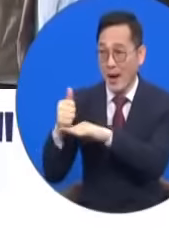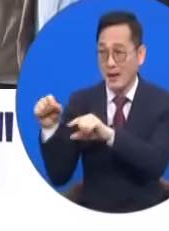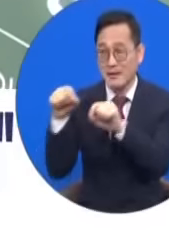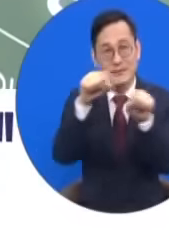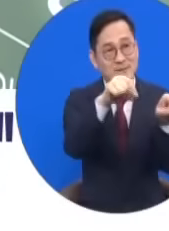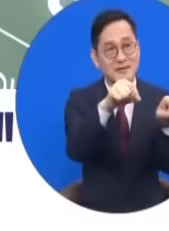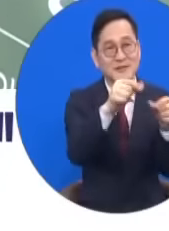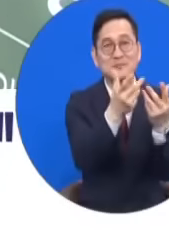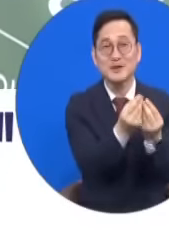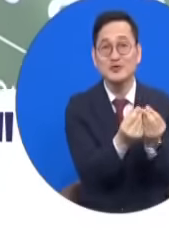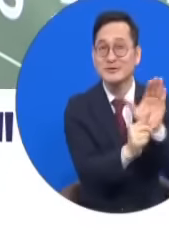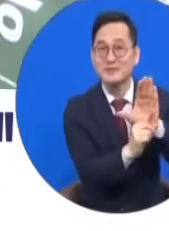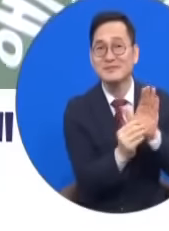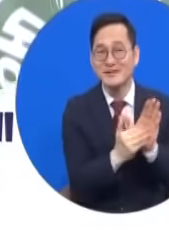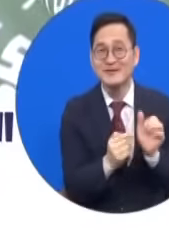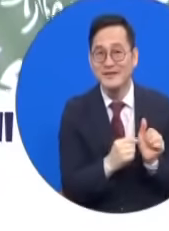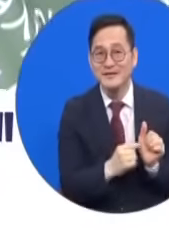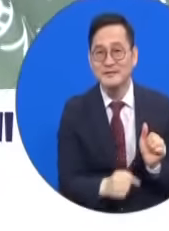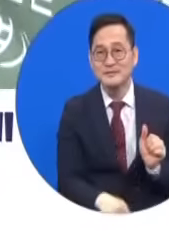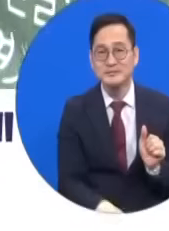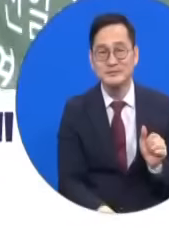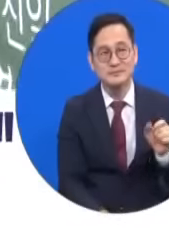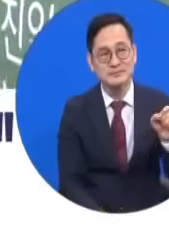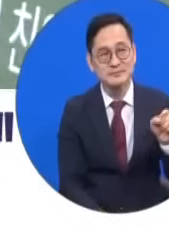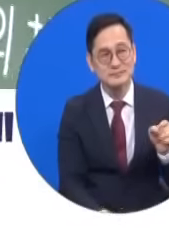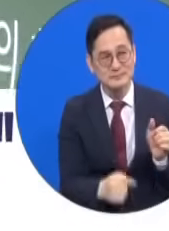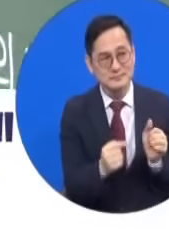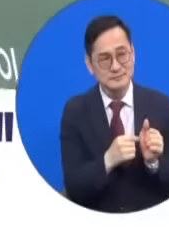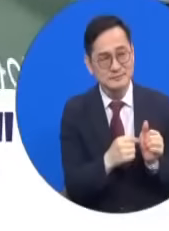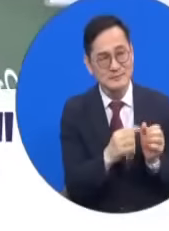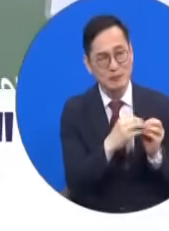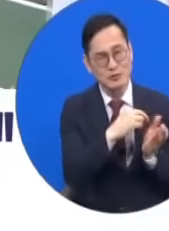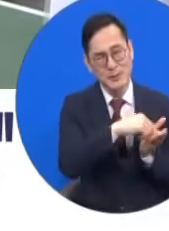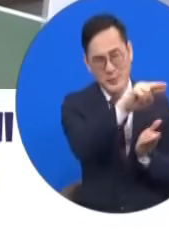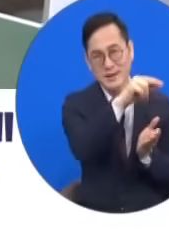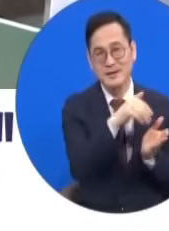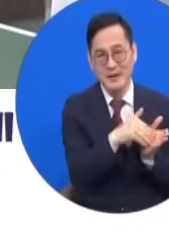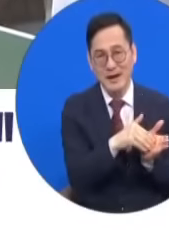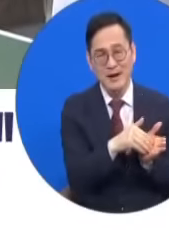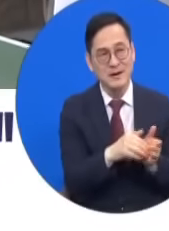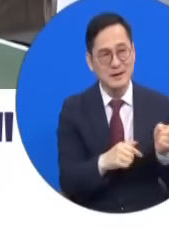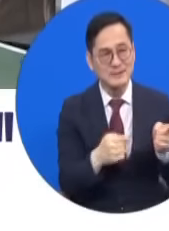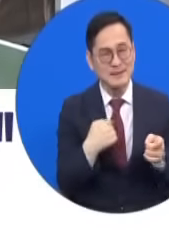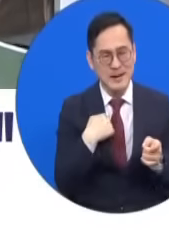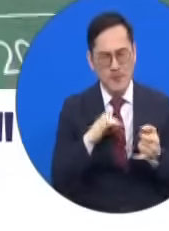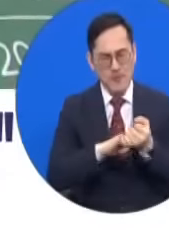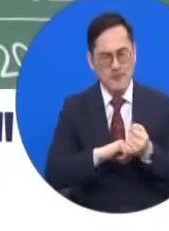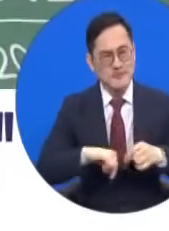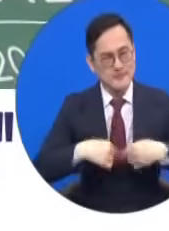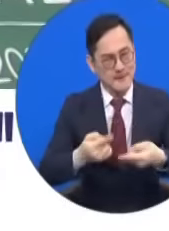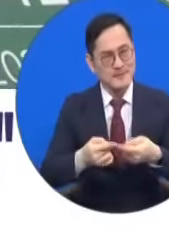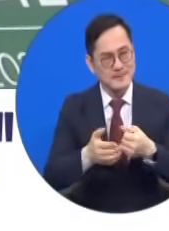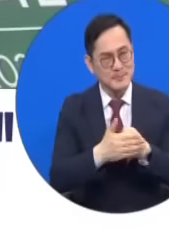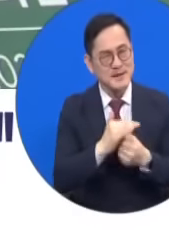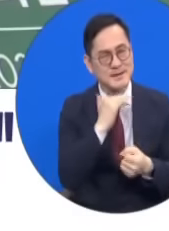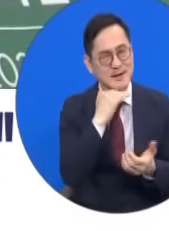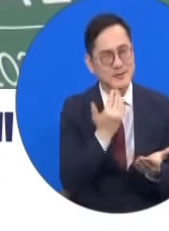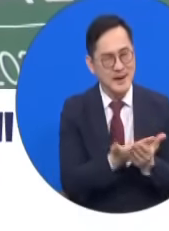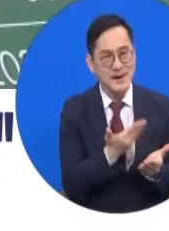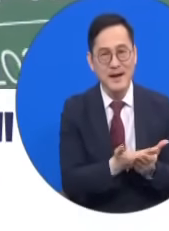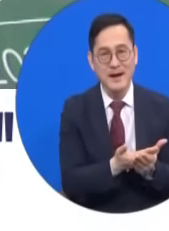어떤 문자냐? 물구나무를 서서라도 여의도에 들어갈 테니 기다려 달라고 했다.